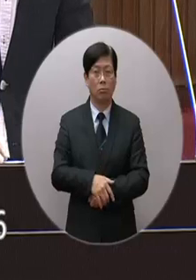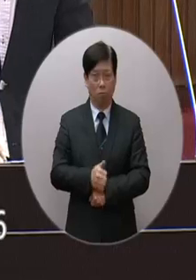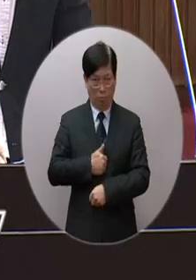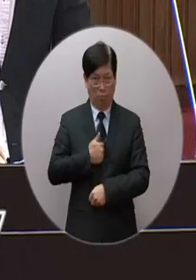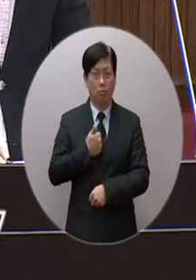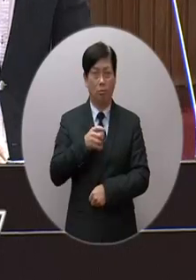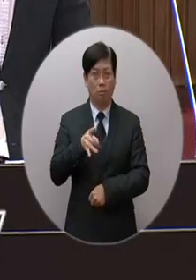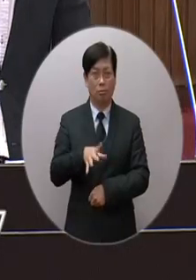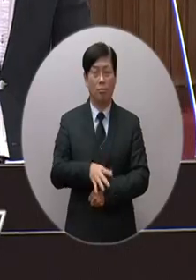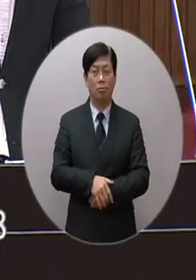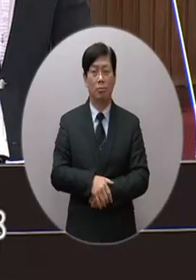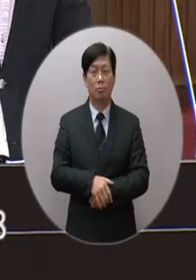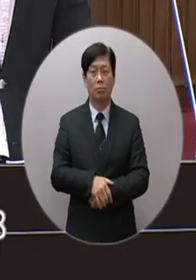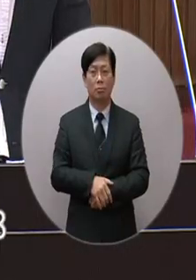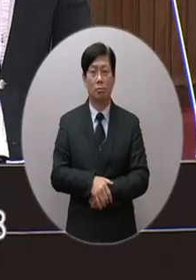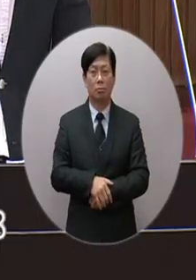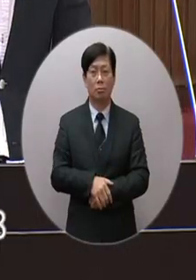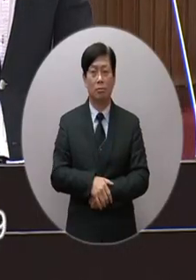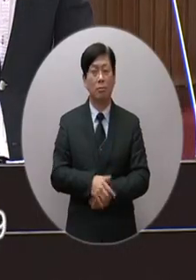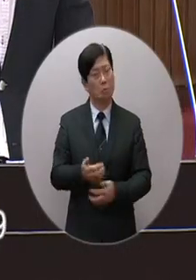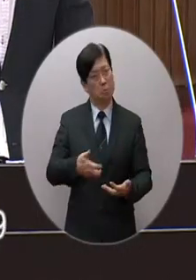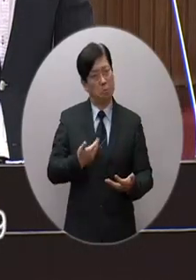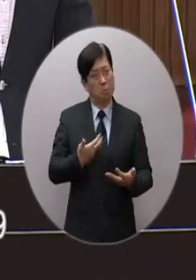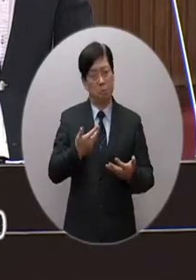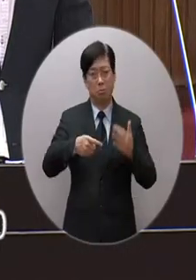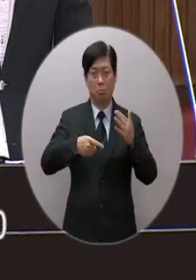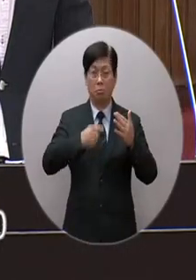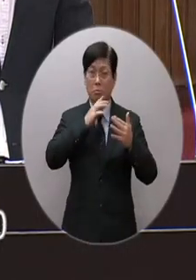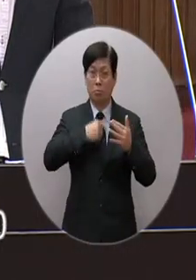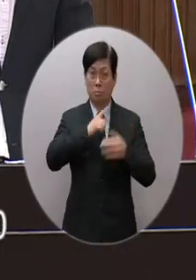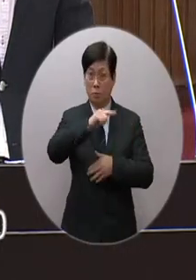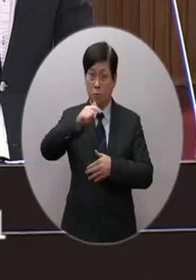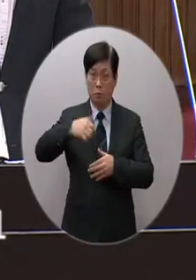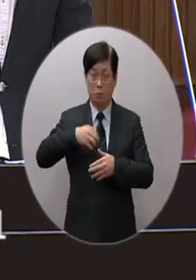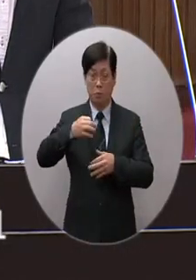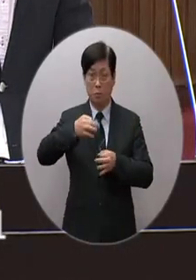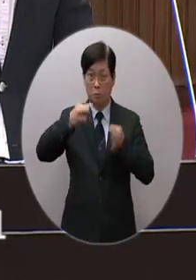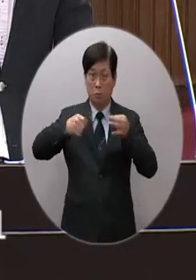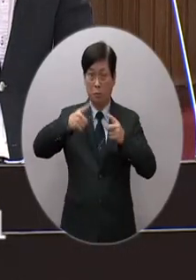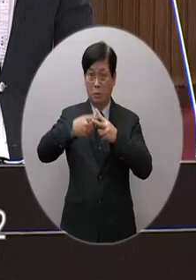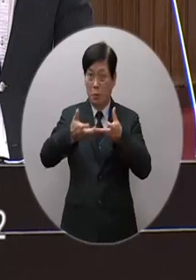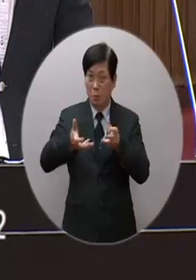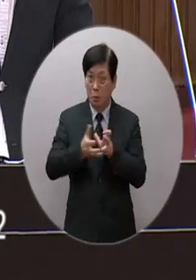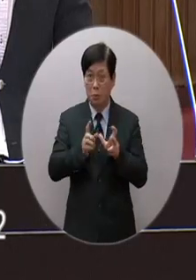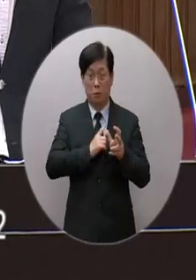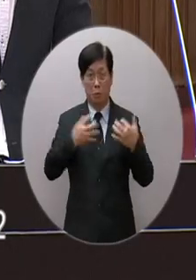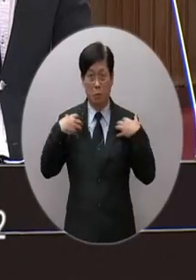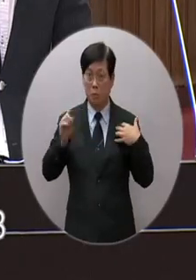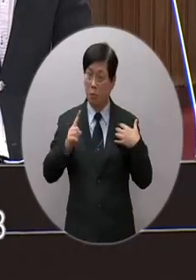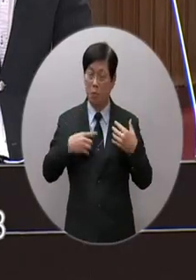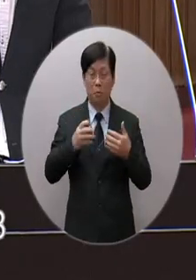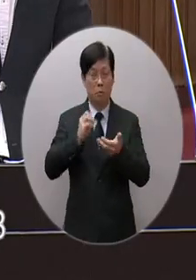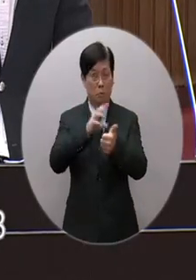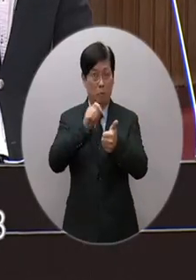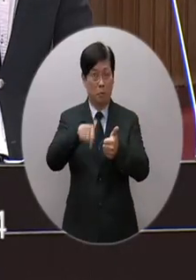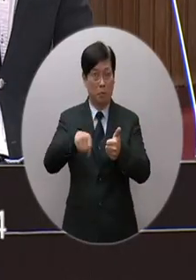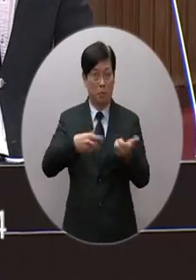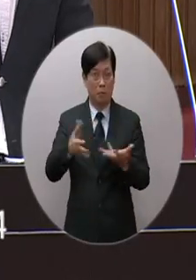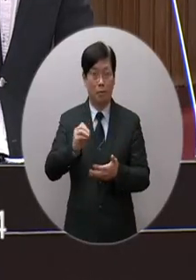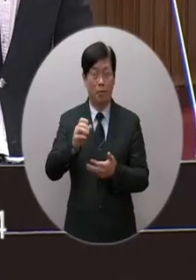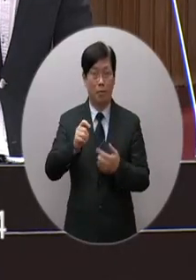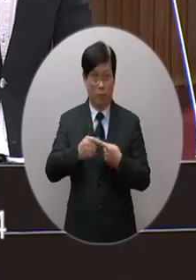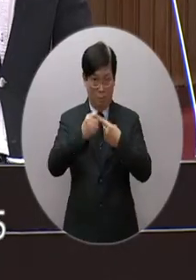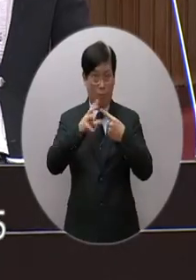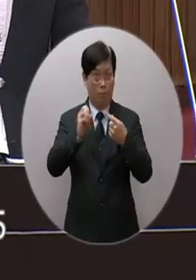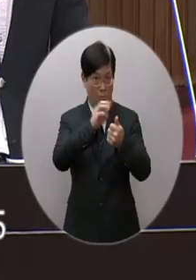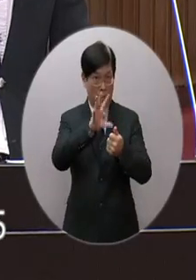这是一个事实。这个部分，我不晓得我们的稳定物价小组怎么去做因应，怎么去做处理，有没有提供给院长这样的讯息？这第一点，